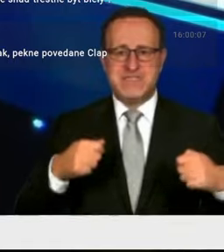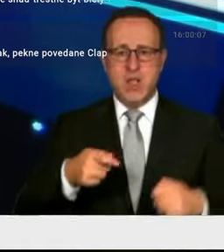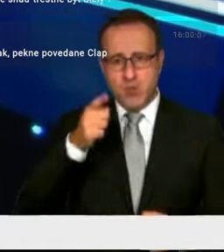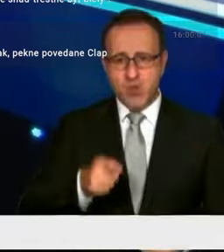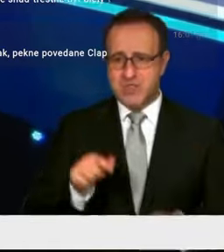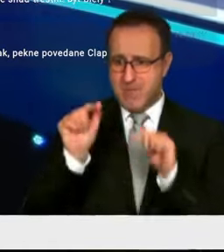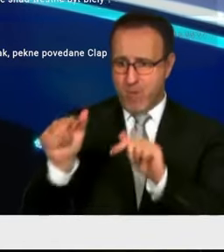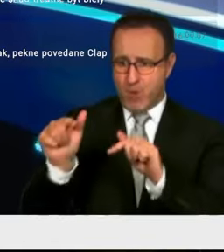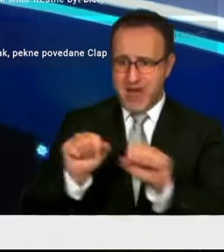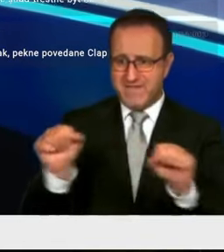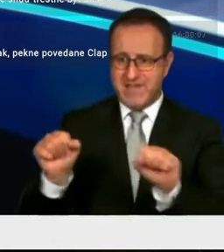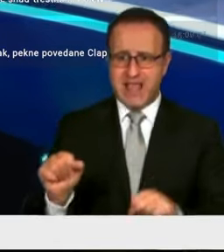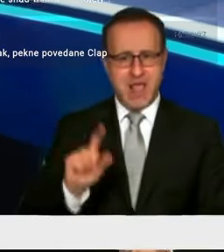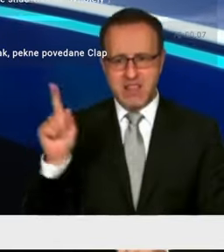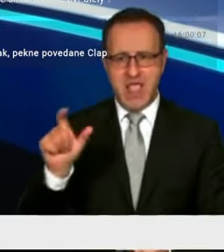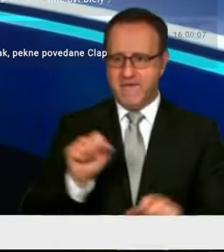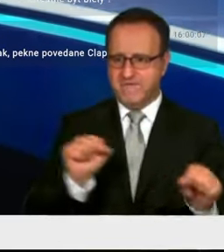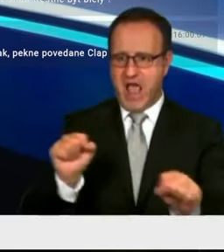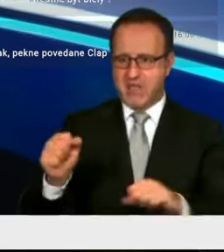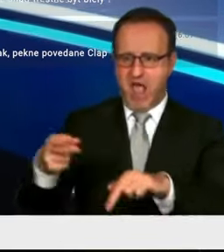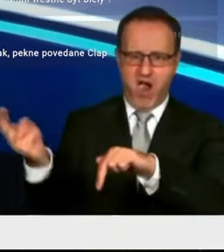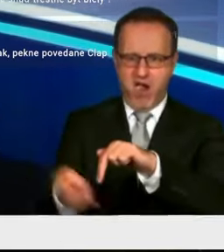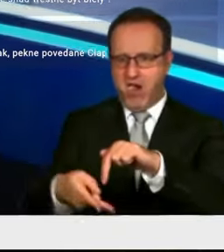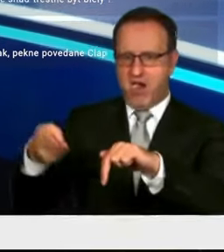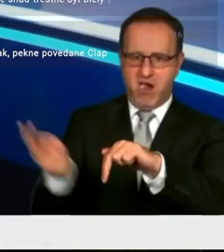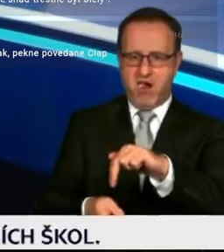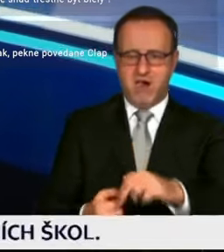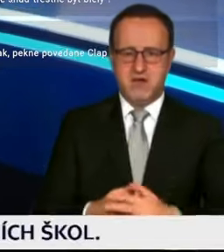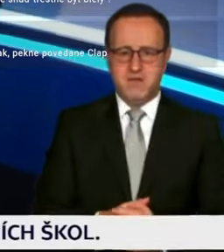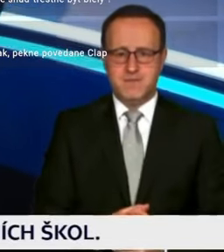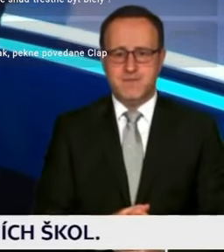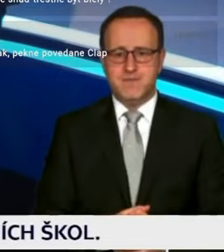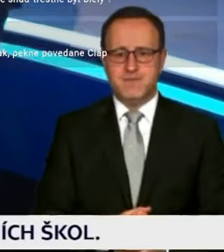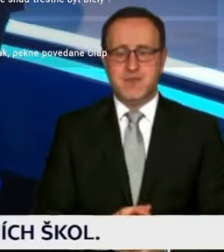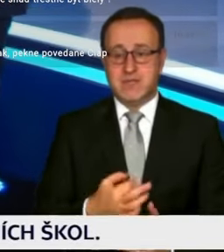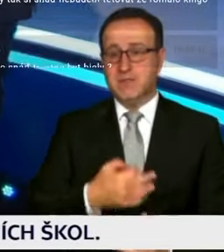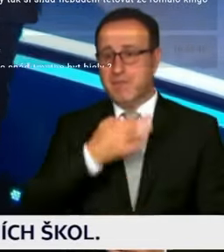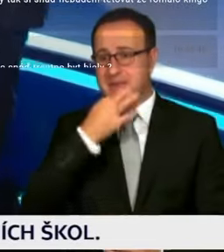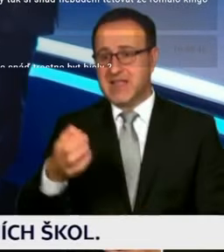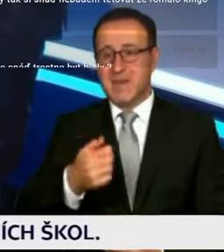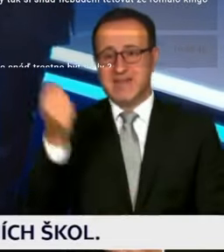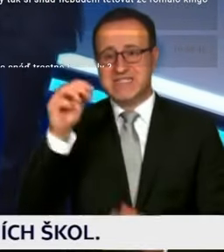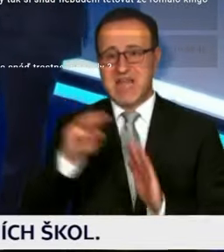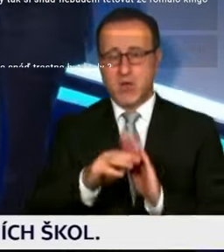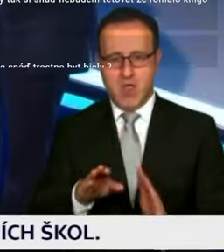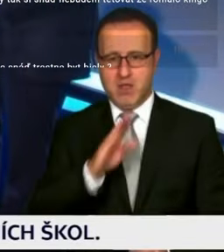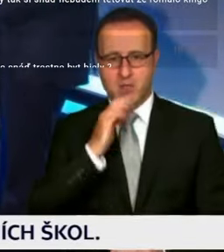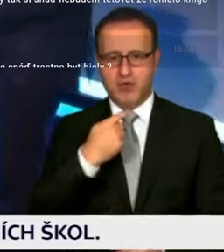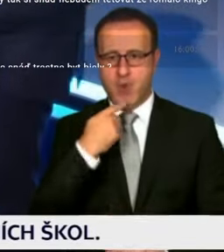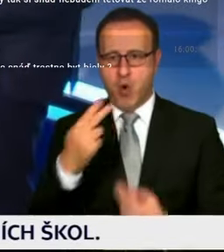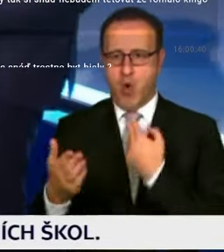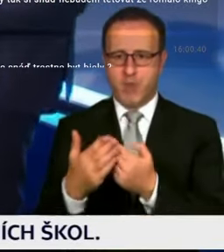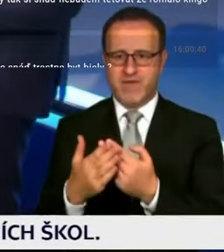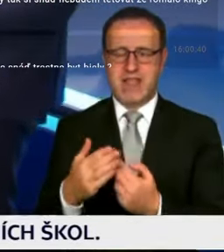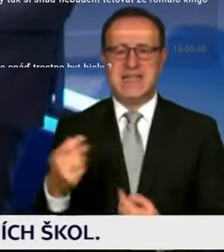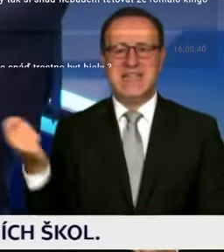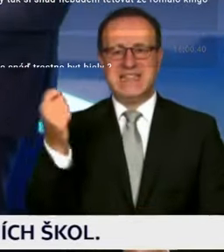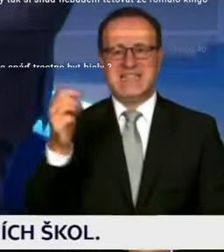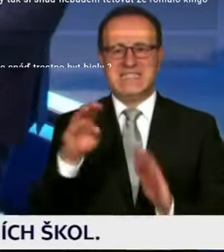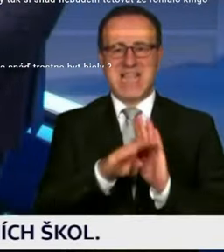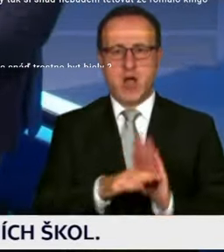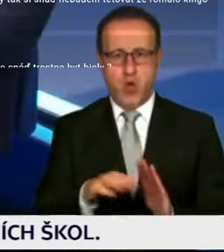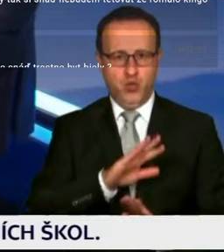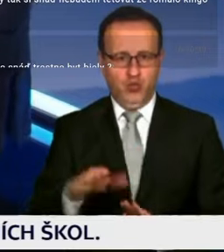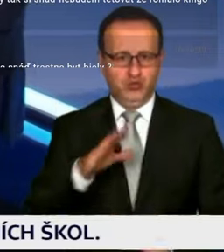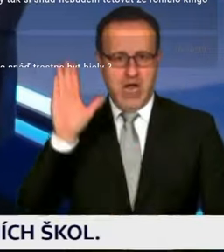hádzať polená pod nohy Pýtam sa konrétne TR kloní tak tu vám nemôžem teraz odpovedať keď som za trestný zákon zahlasoval osobne tak asi by som